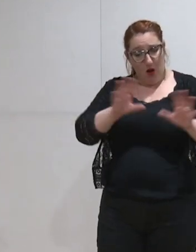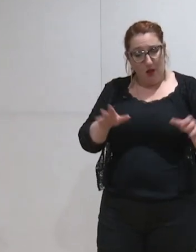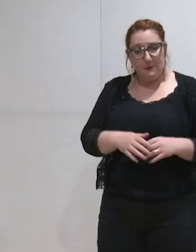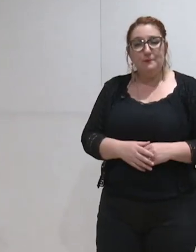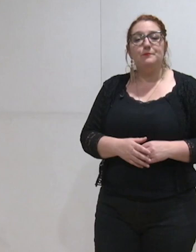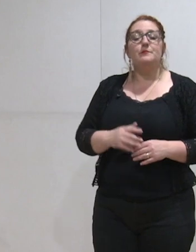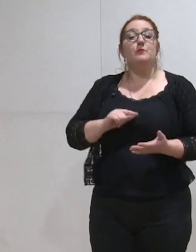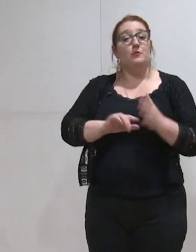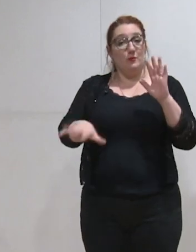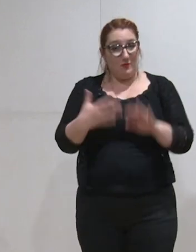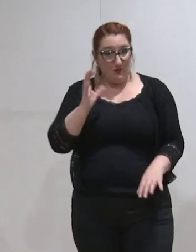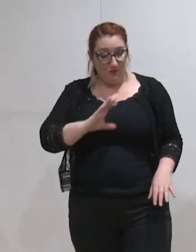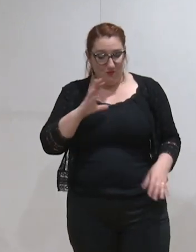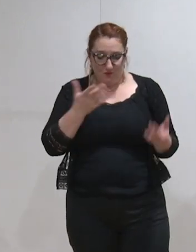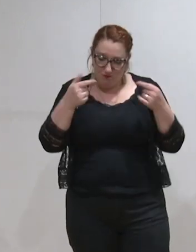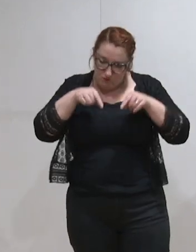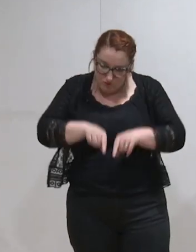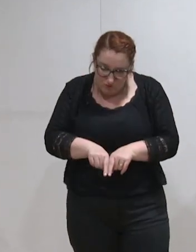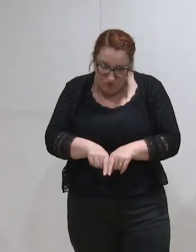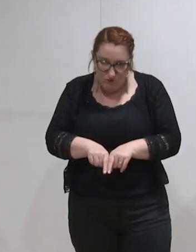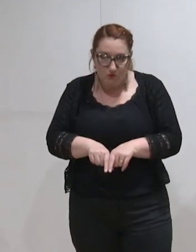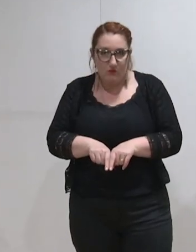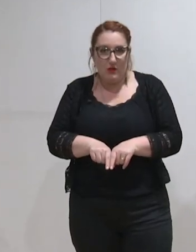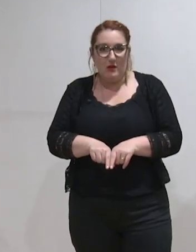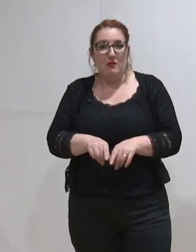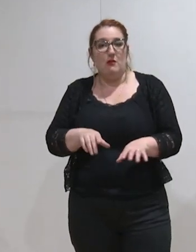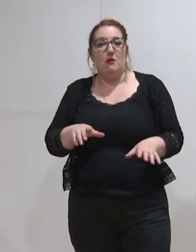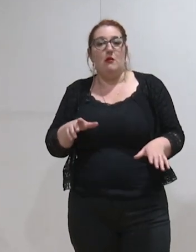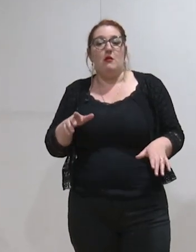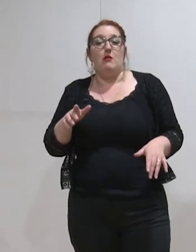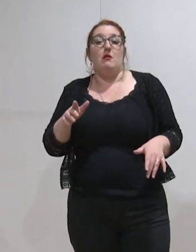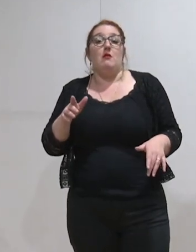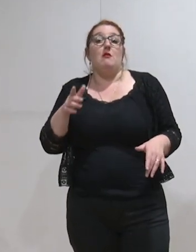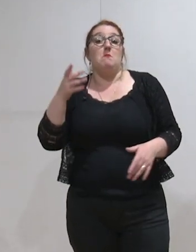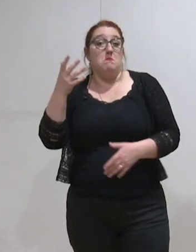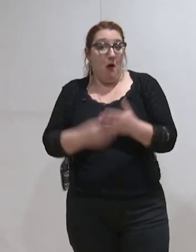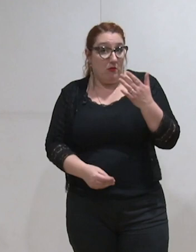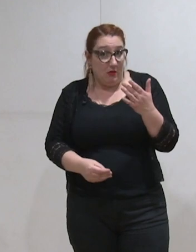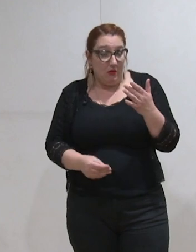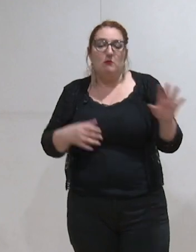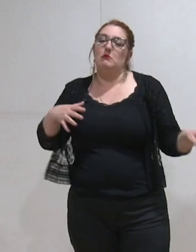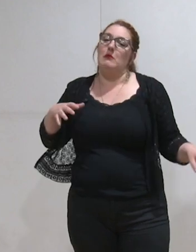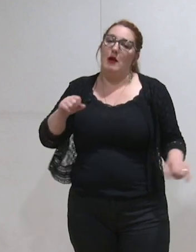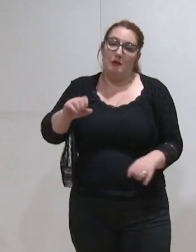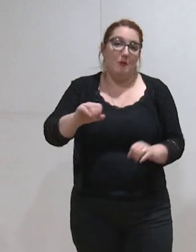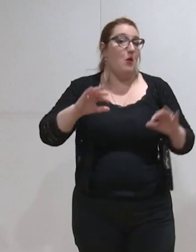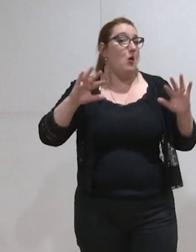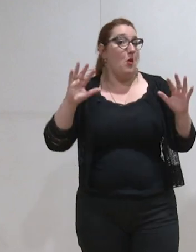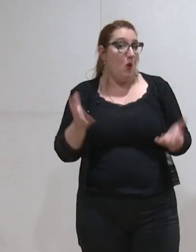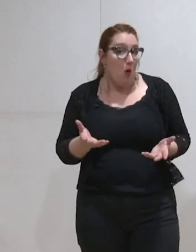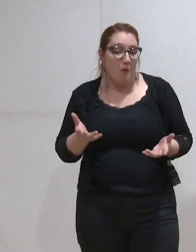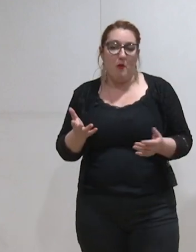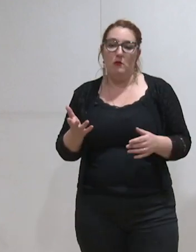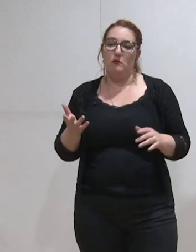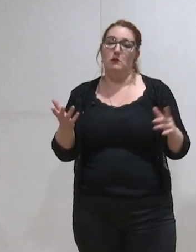d'inéquité ces aspect de non transparence par la formule si j'ose dire mathématique suivante l'intérêt c'est que ça permet quand même